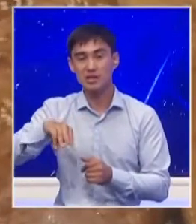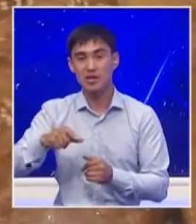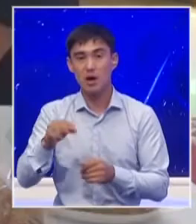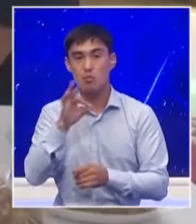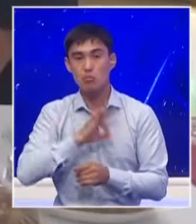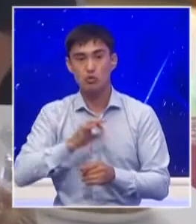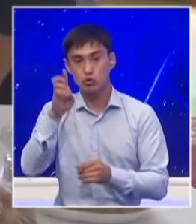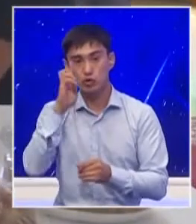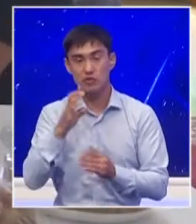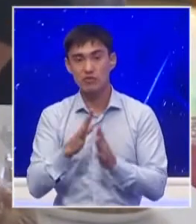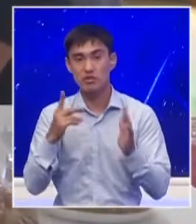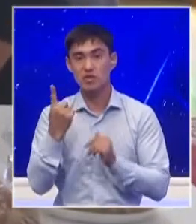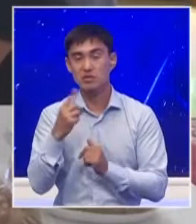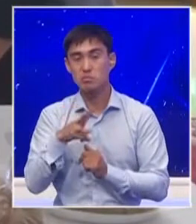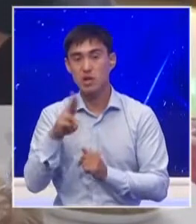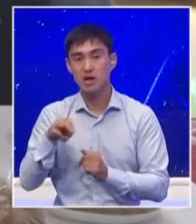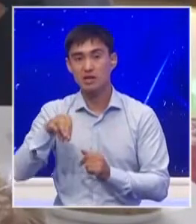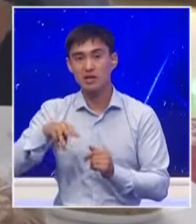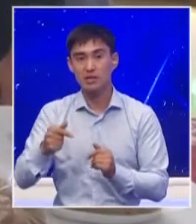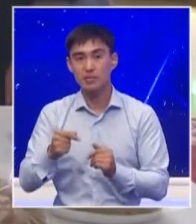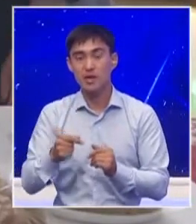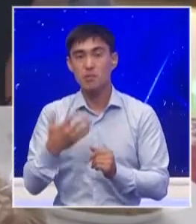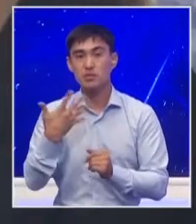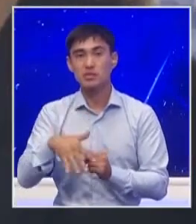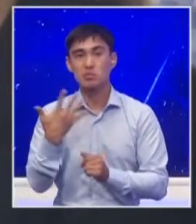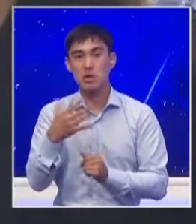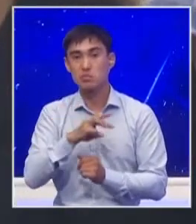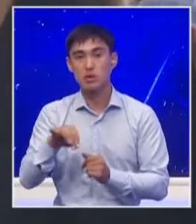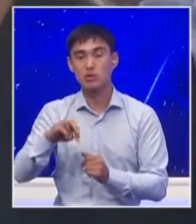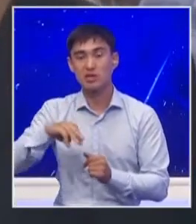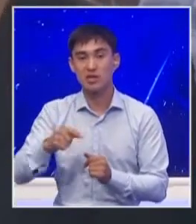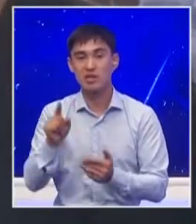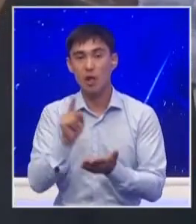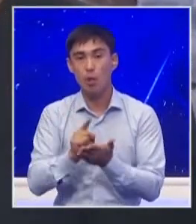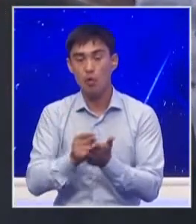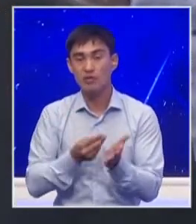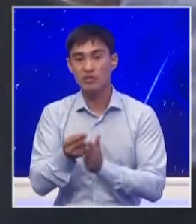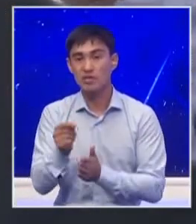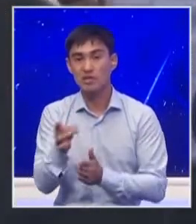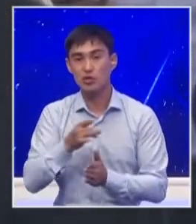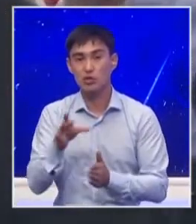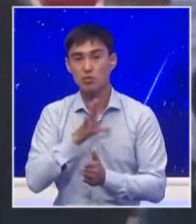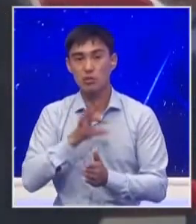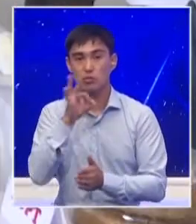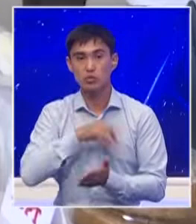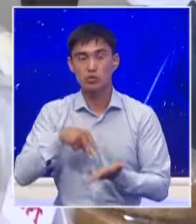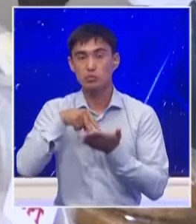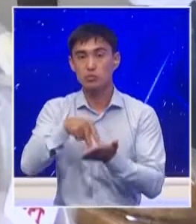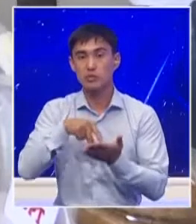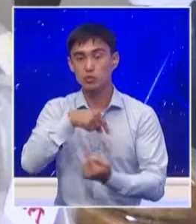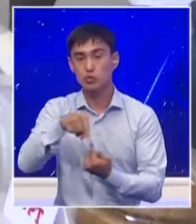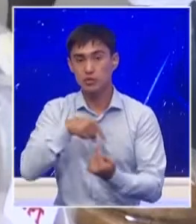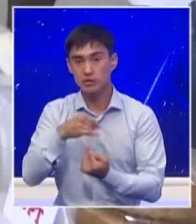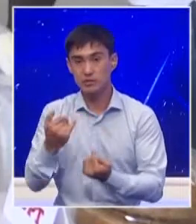составили свыше 1 миллиарда в том числе около 50 5 миллионов тенге налоговых отчислений в регион принес и туристический бизнес